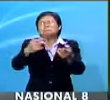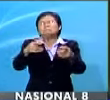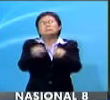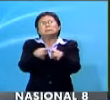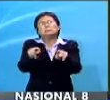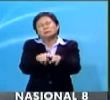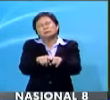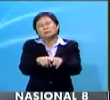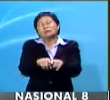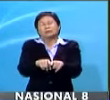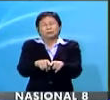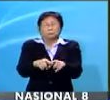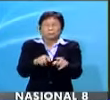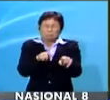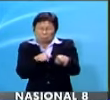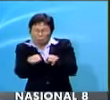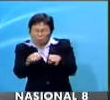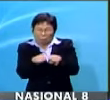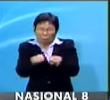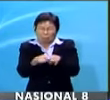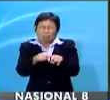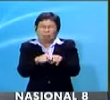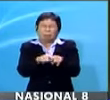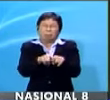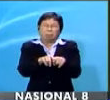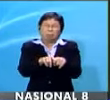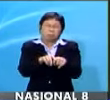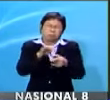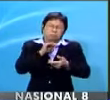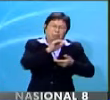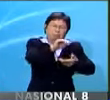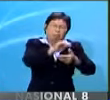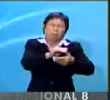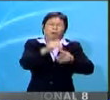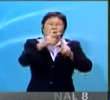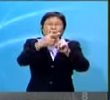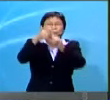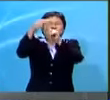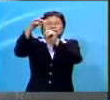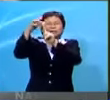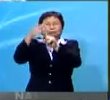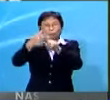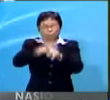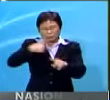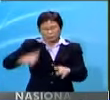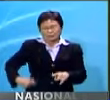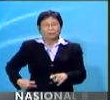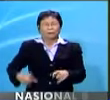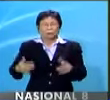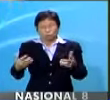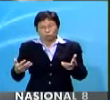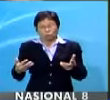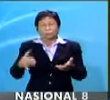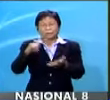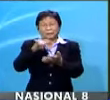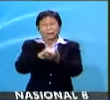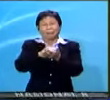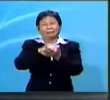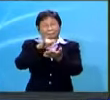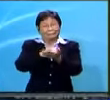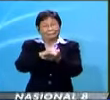overlied market with more efficient producers particularly From China so in that